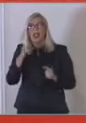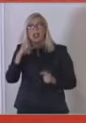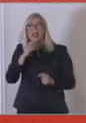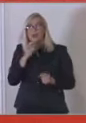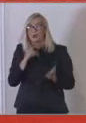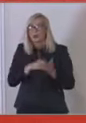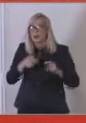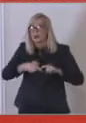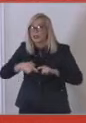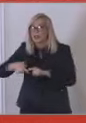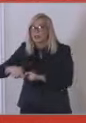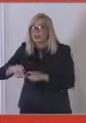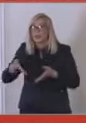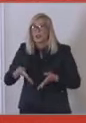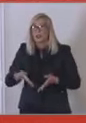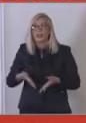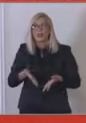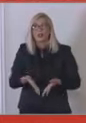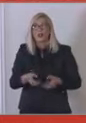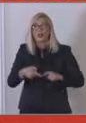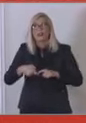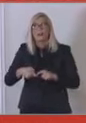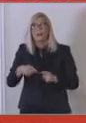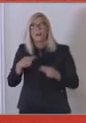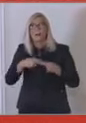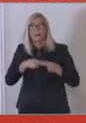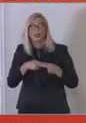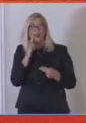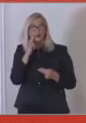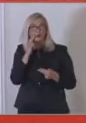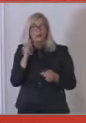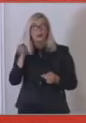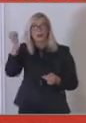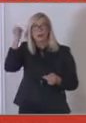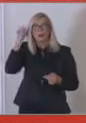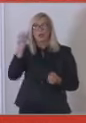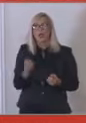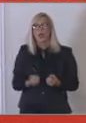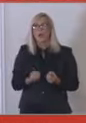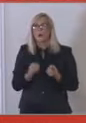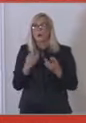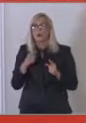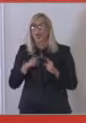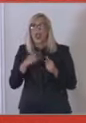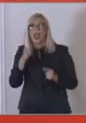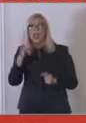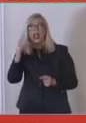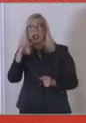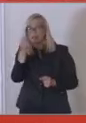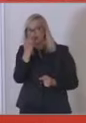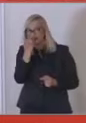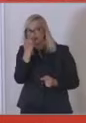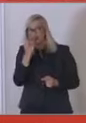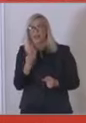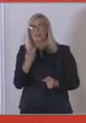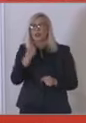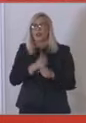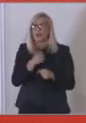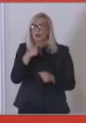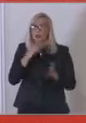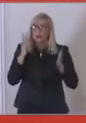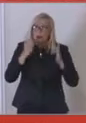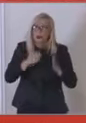këtë pjesë së bashku, dhe kjo është lidhje mes Shkupit dhe Prishtinës me gaz natural. Gjëja tjetër të cilën do